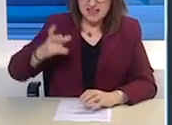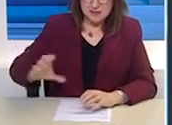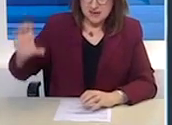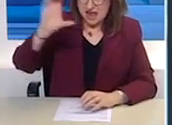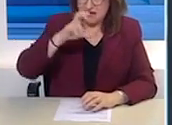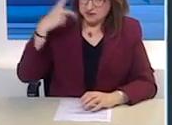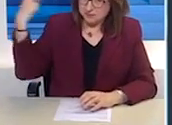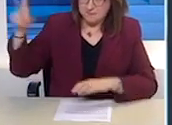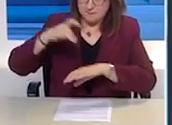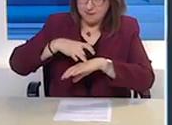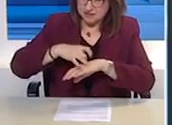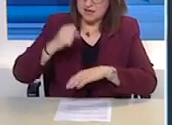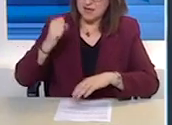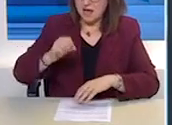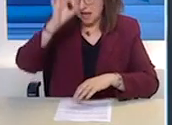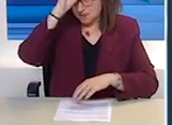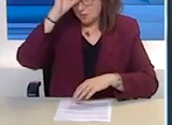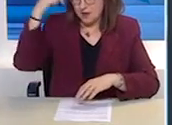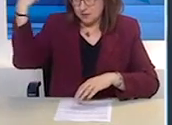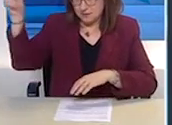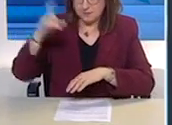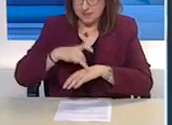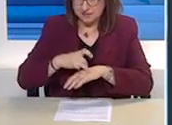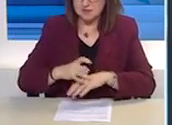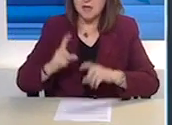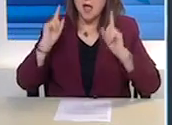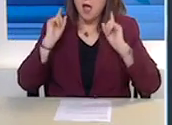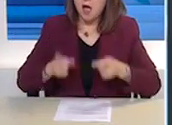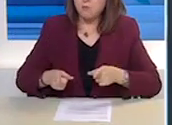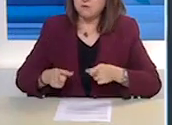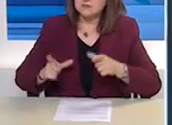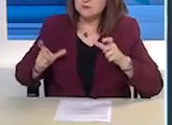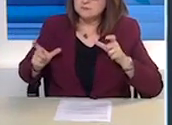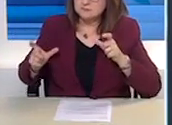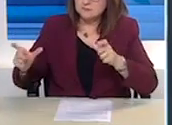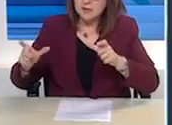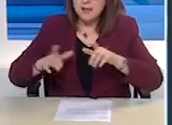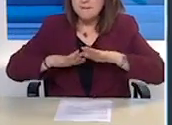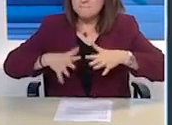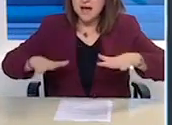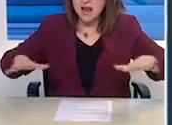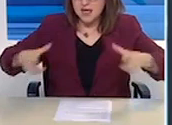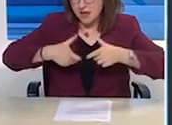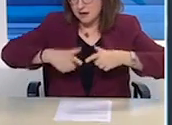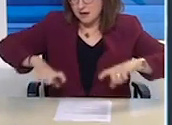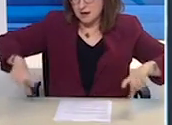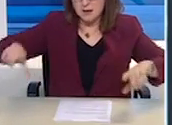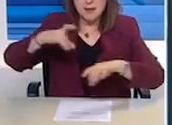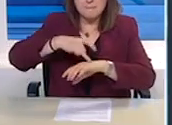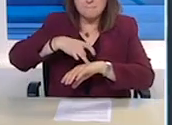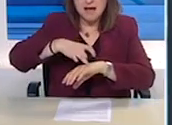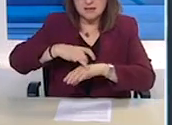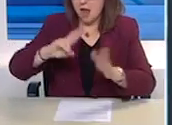Αστυνομική Διεύθυνση Δυτικής Ελλάδας, αποφασίζει το περιορισμό κίνησης πολιτών στην παραλιακή ζώνη της Πάτρας και συγκεκριμένα σε